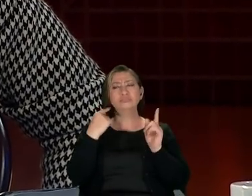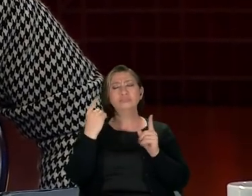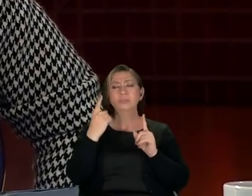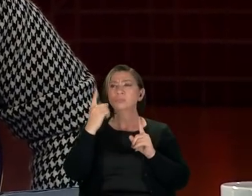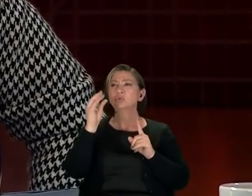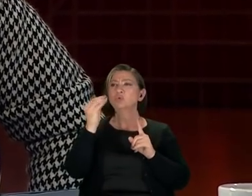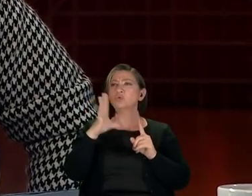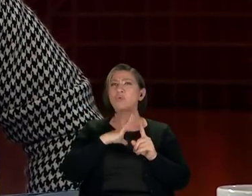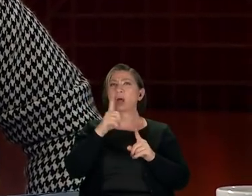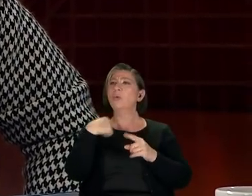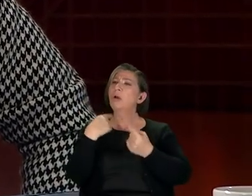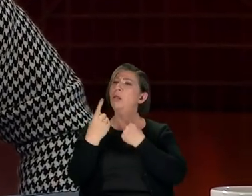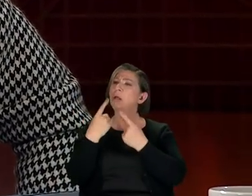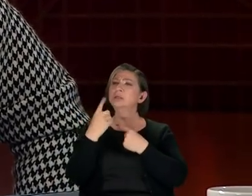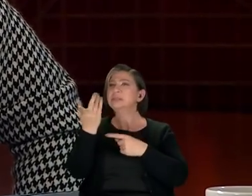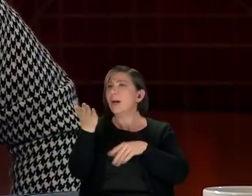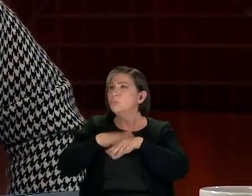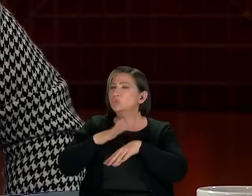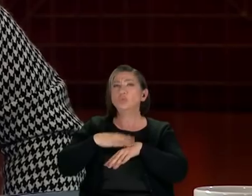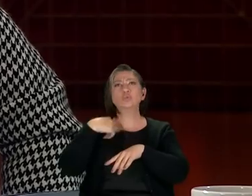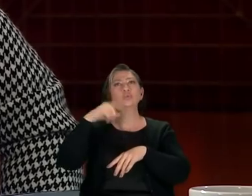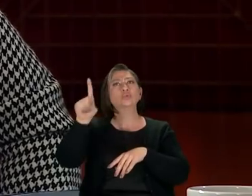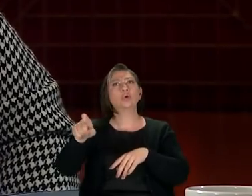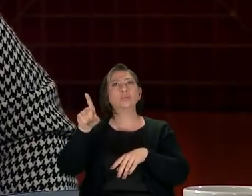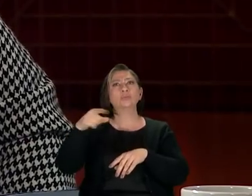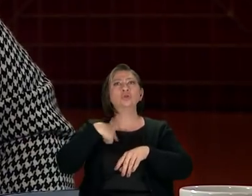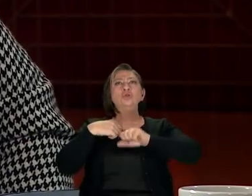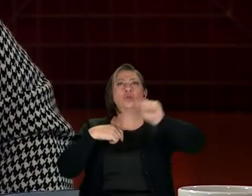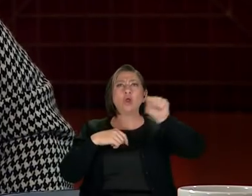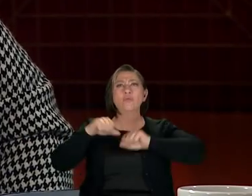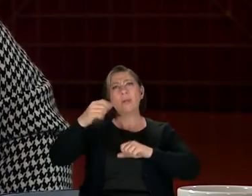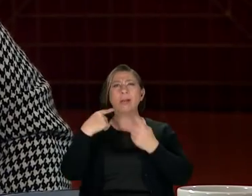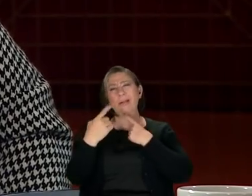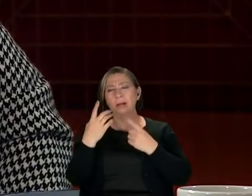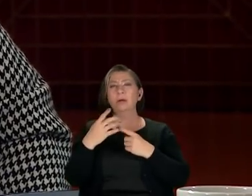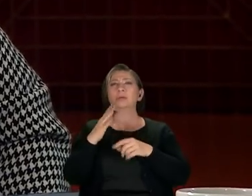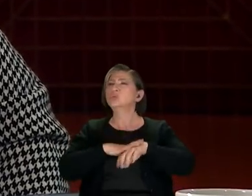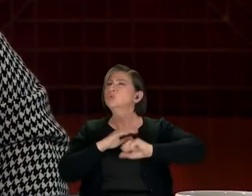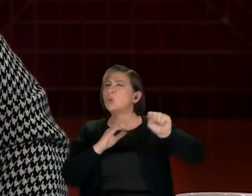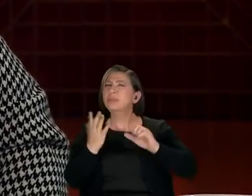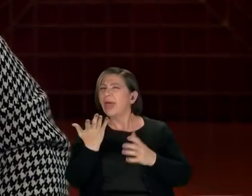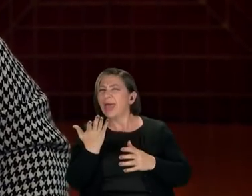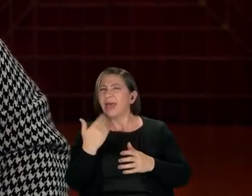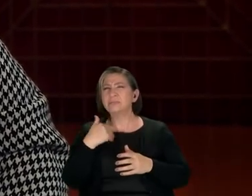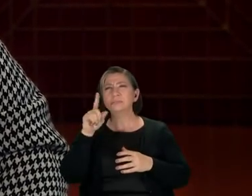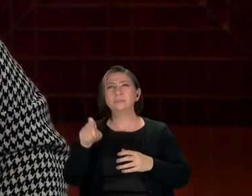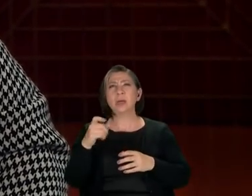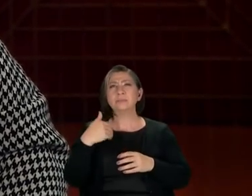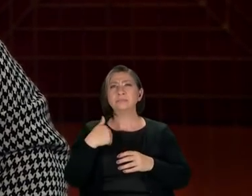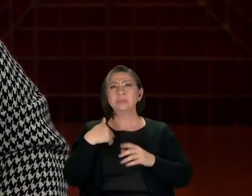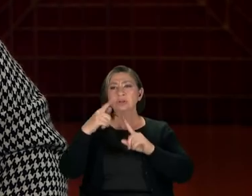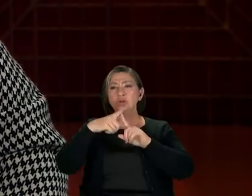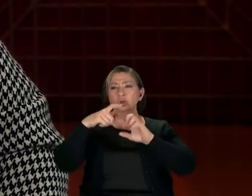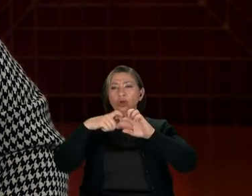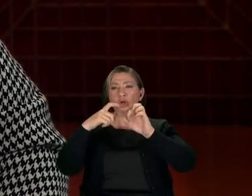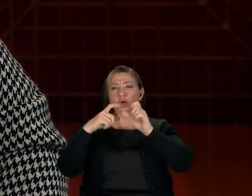bir çocuklar vardı, onlarla konuşuyordum. Siz dedim ne yapıyorsunuz hani? Biz dedi işte sol mol filan. Dedim nasıl sol yani filan. Biz dedi